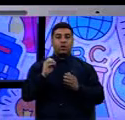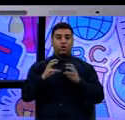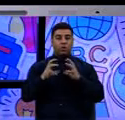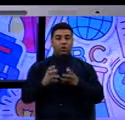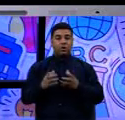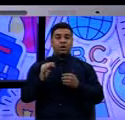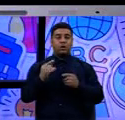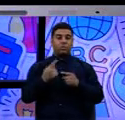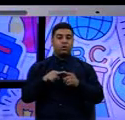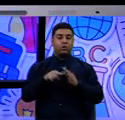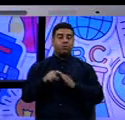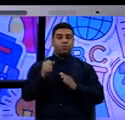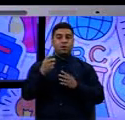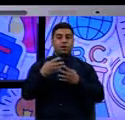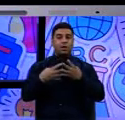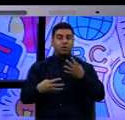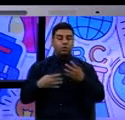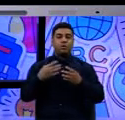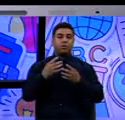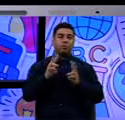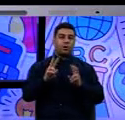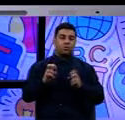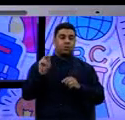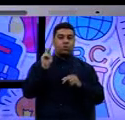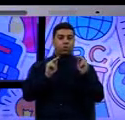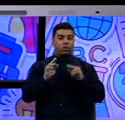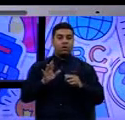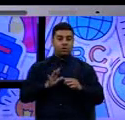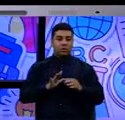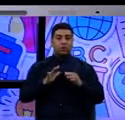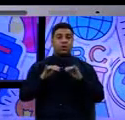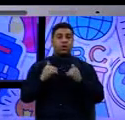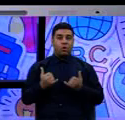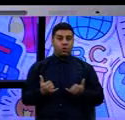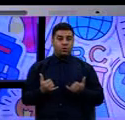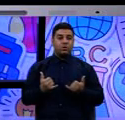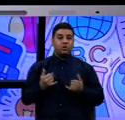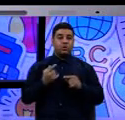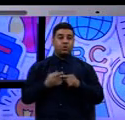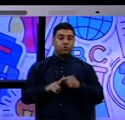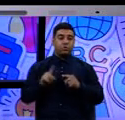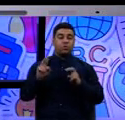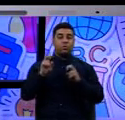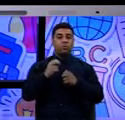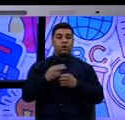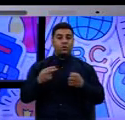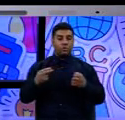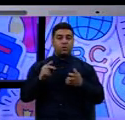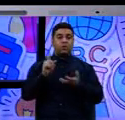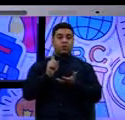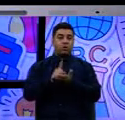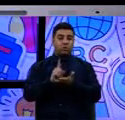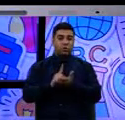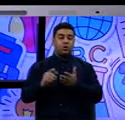sayyora va bu bobda bir qator turli mavzularni o'rgandik. Mana hozir esa ushbu